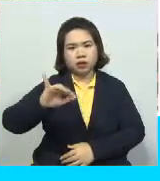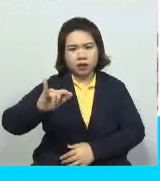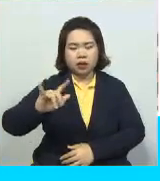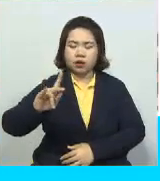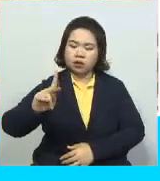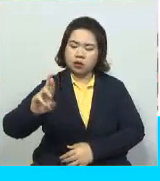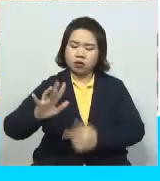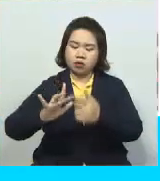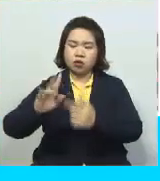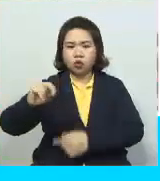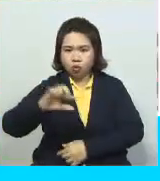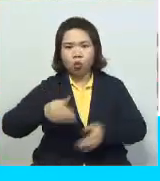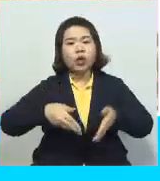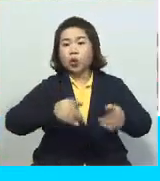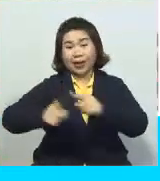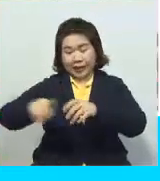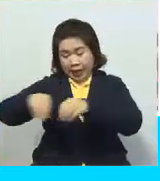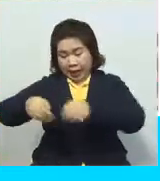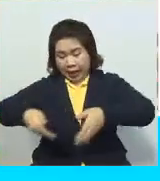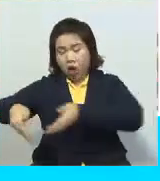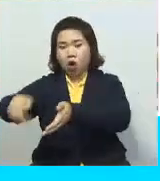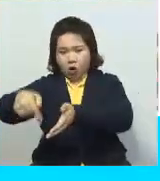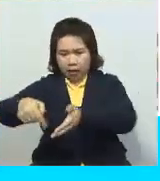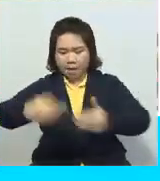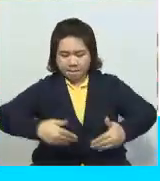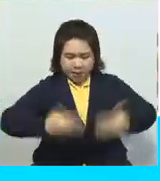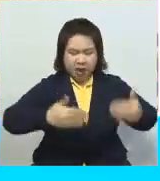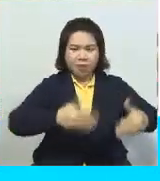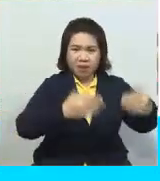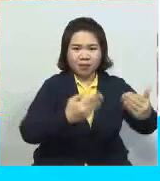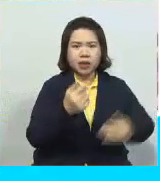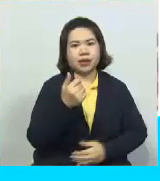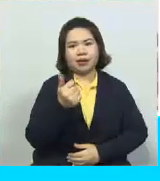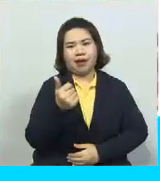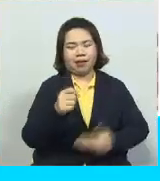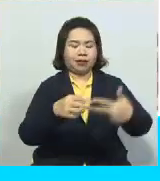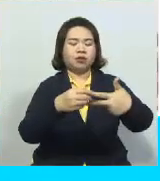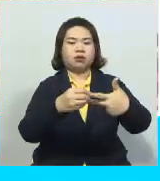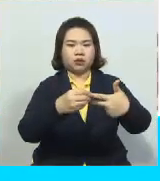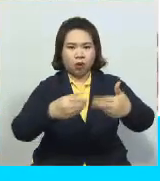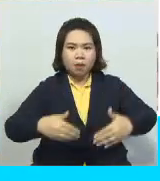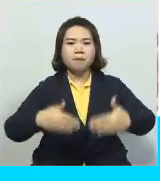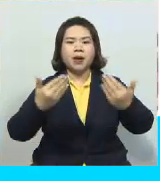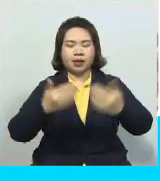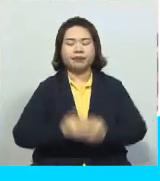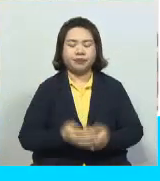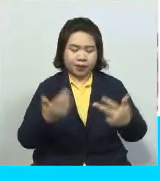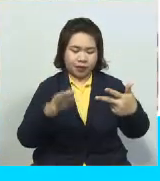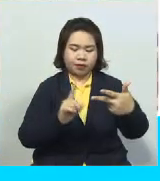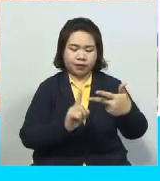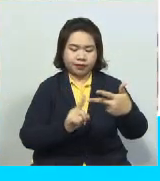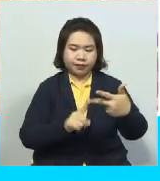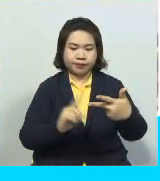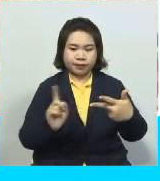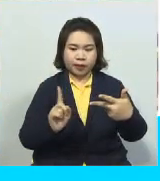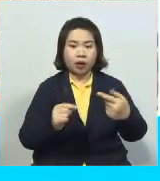ส่วนของถนนมหาชัยต่างๆตรงนี้ก็จะเปิดเพิ่มเติมอันนี้ก็ถือว่าเป็นอีกช่วงหนึ่งนะครับและช่วงที่3ก็คือร